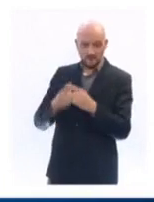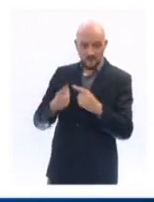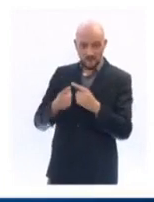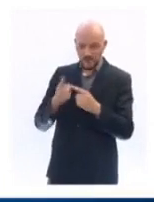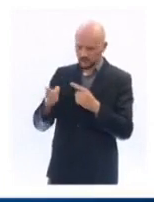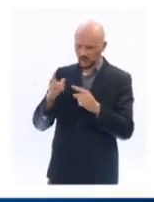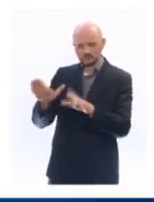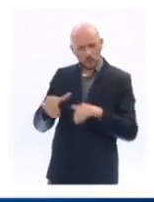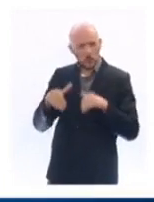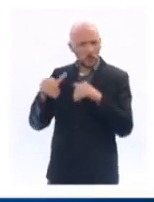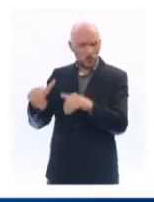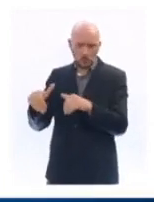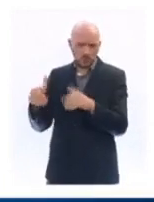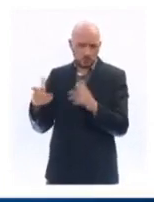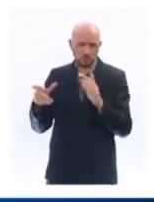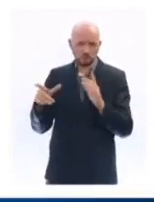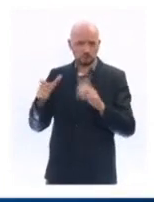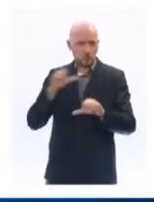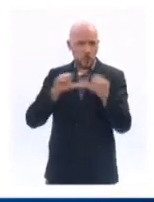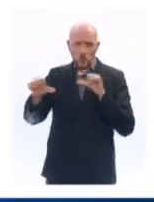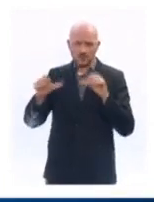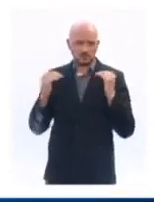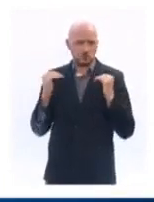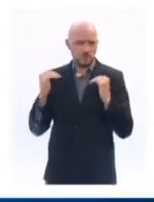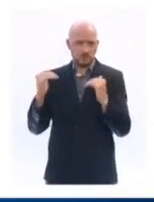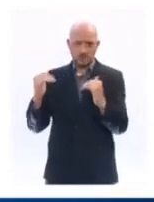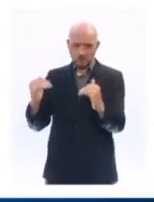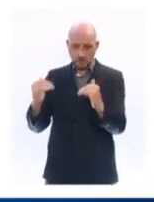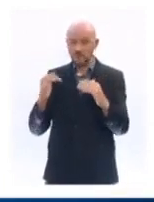emplois et la santé de tous les travailleurs. Je vous remercie.